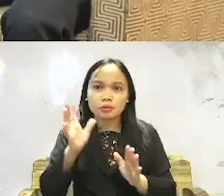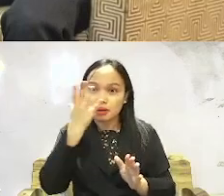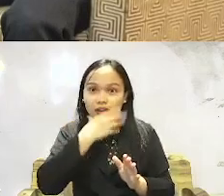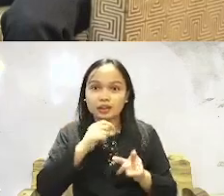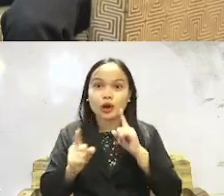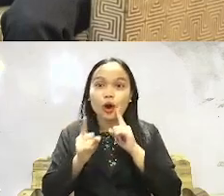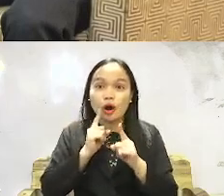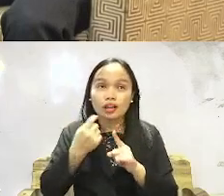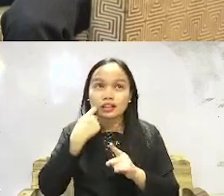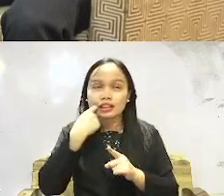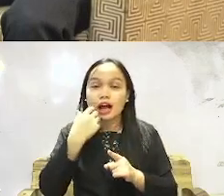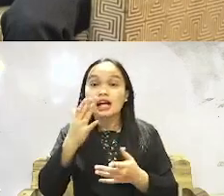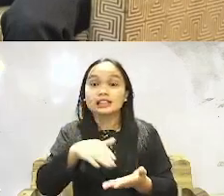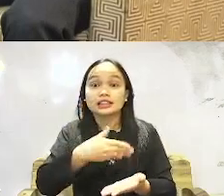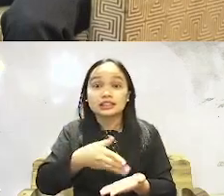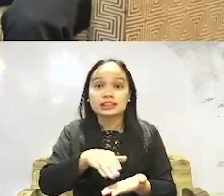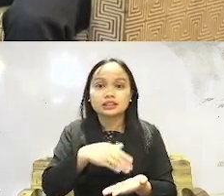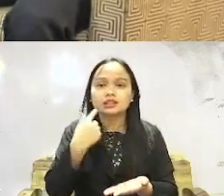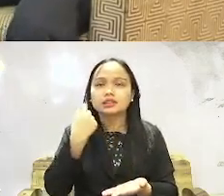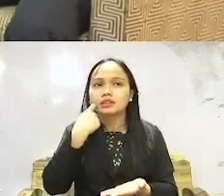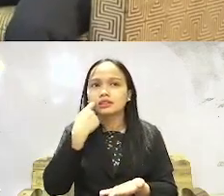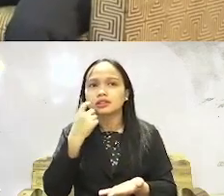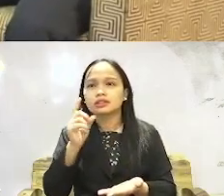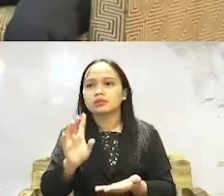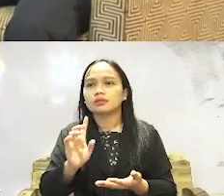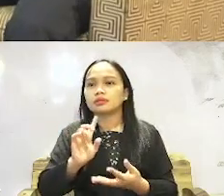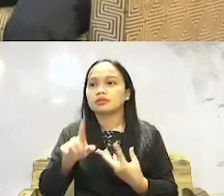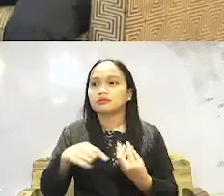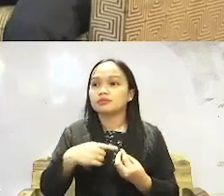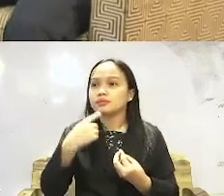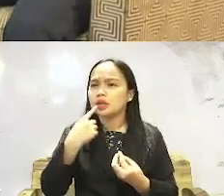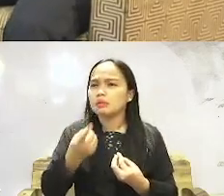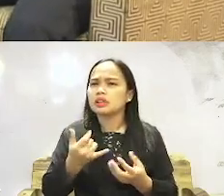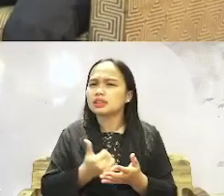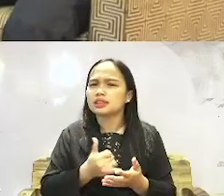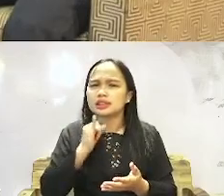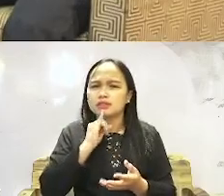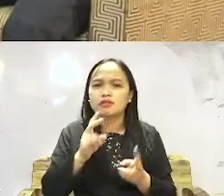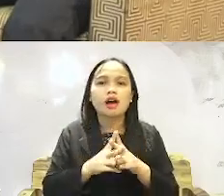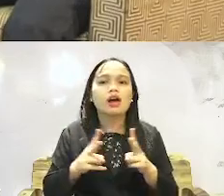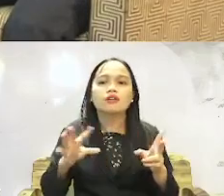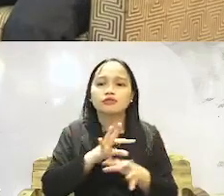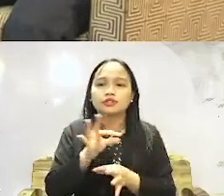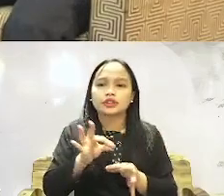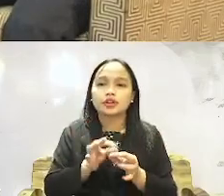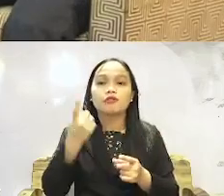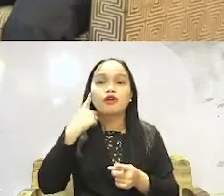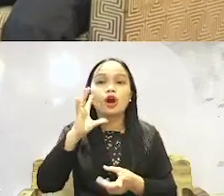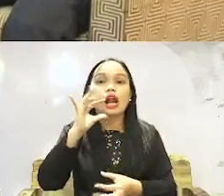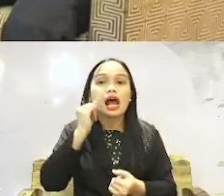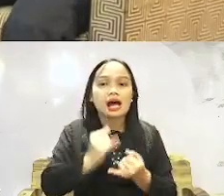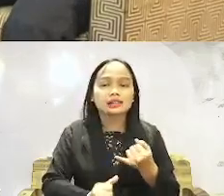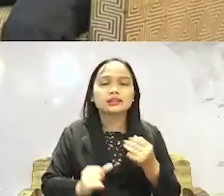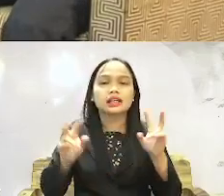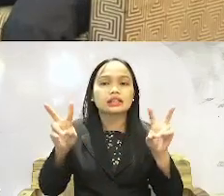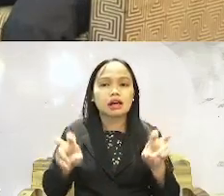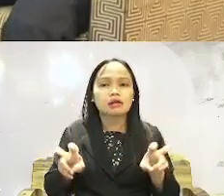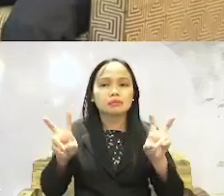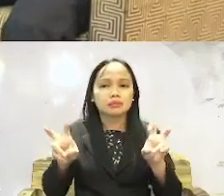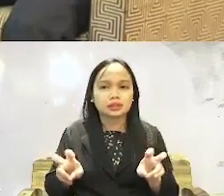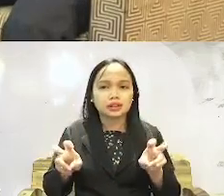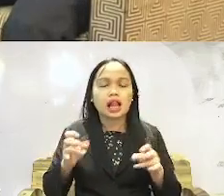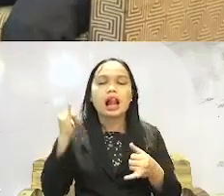kanina, Sir Dominic. Gusto nyo, mag-usapan namin ni Sir Maki. Since tamang-tama siya for the last topic,